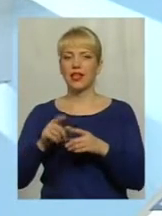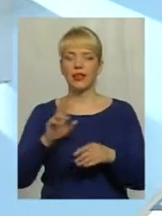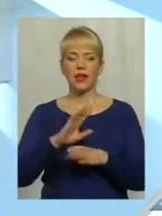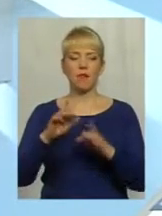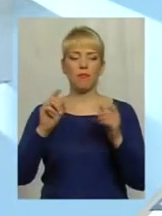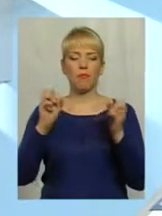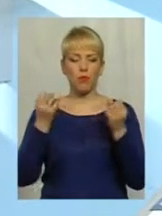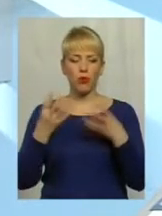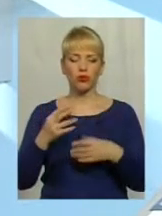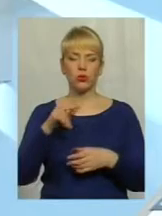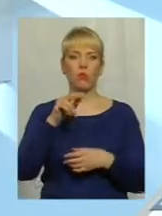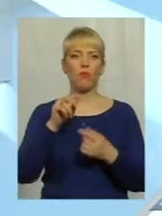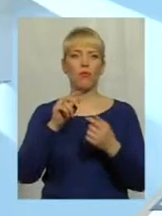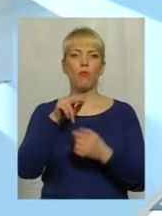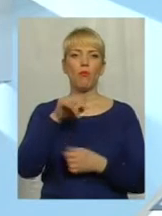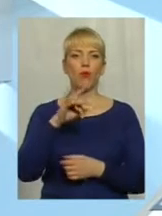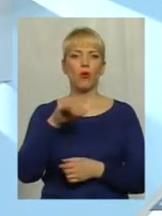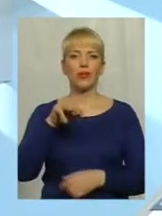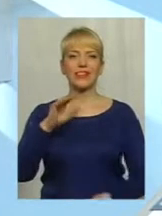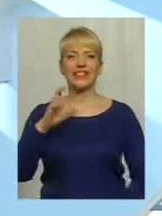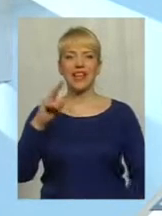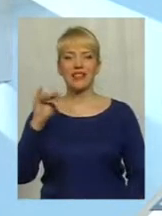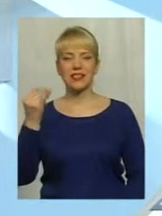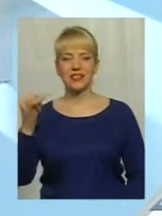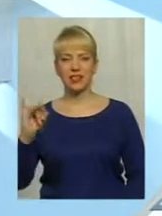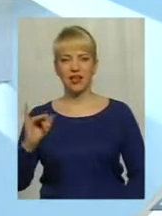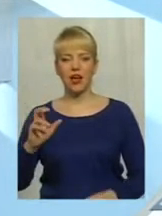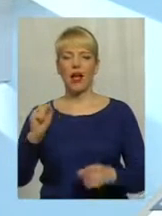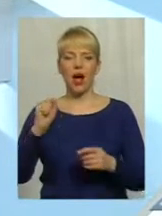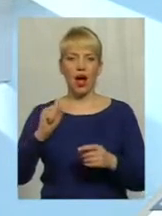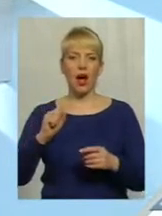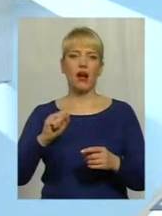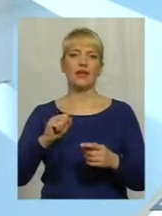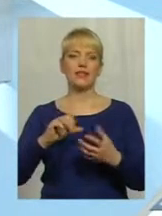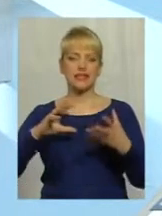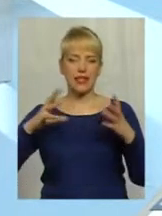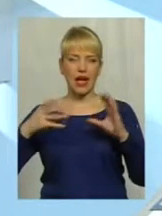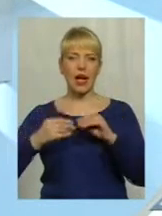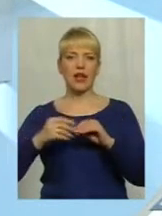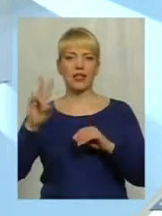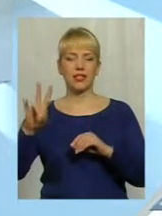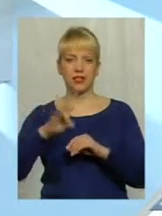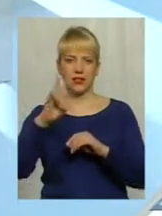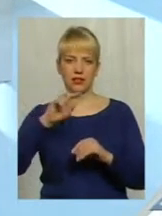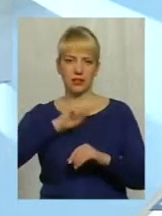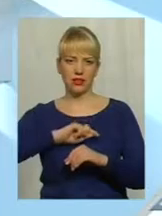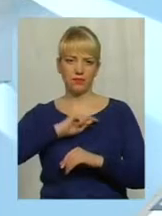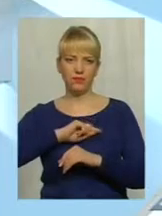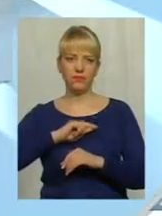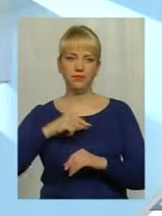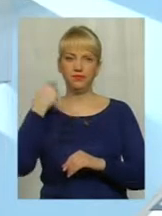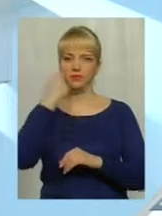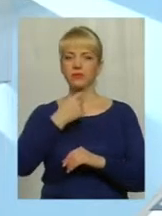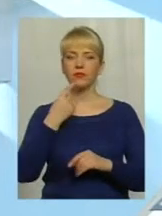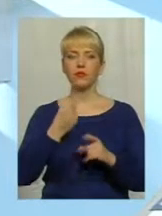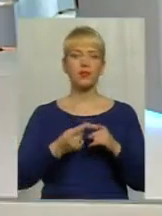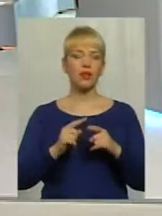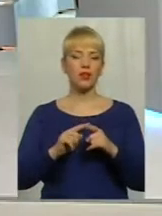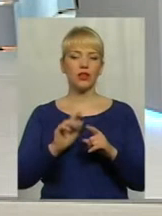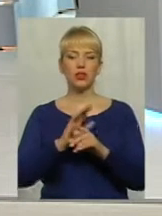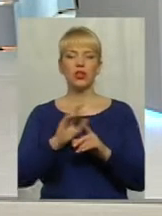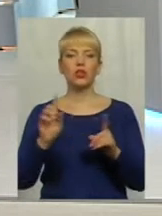християнський характер. І мова йде про те, щоб не змінювалися